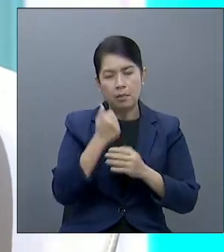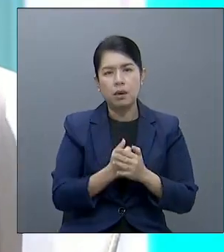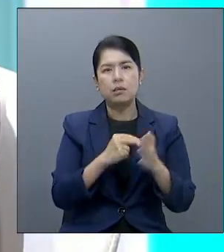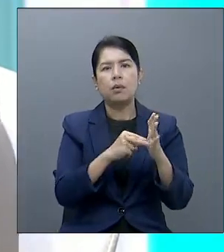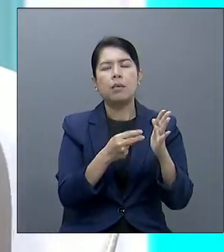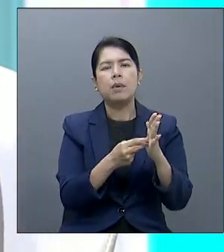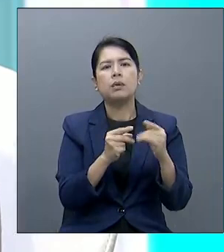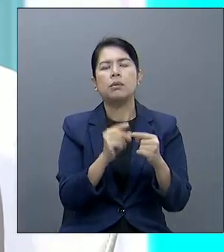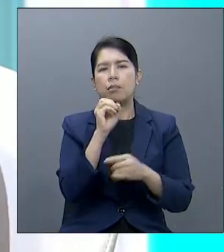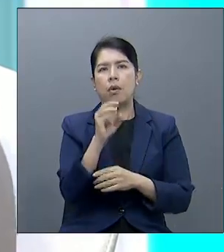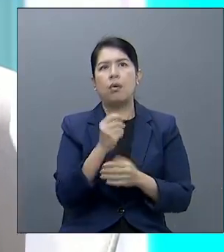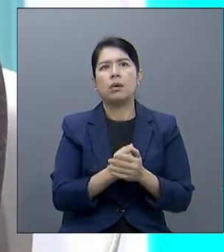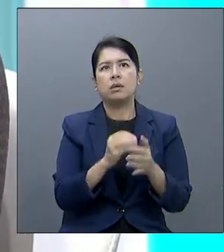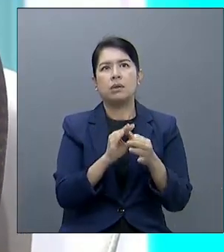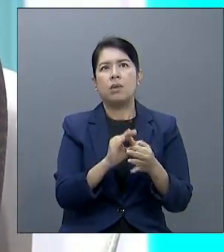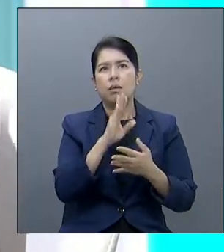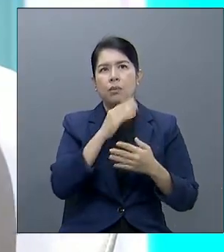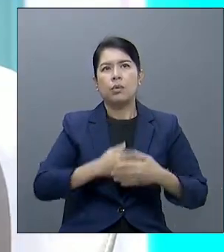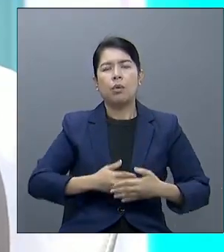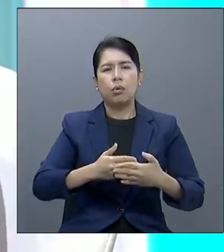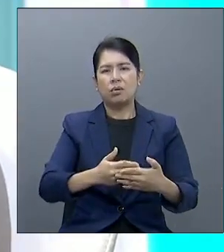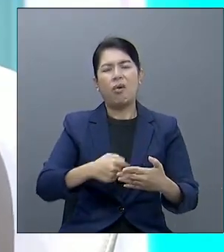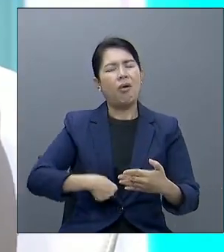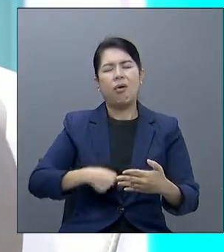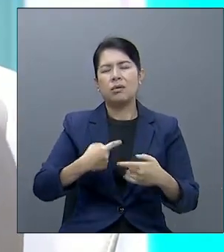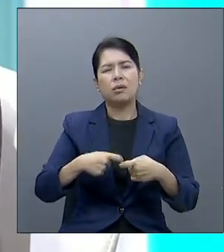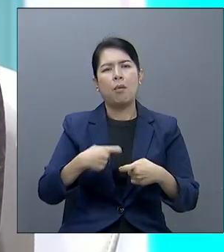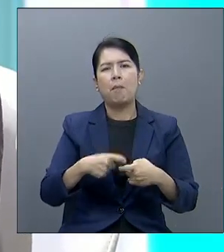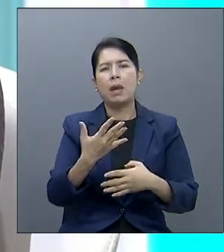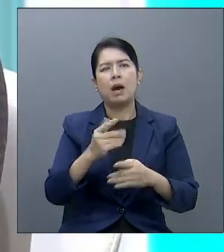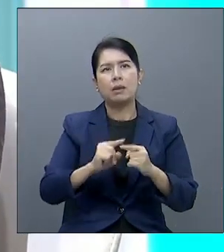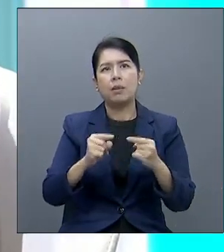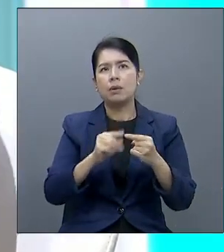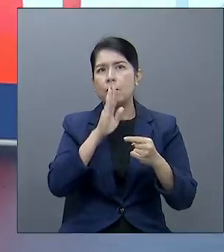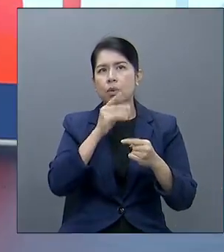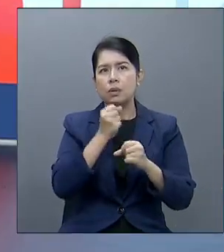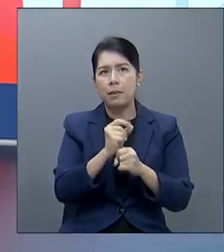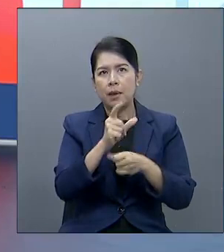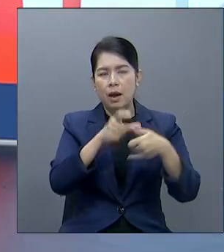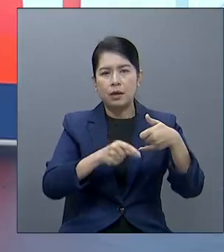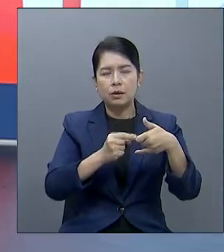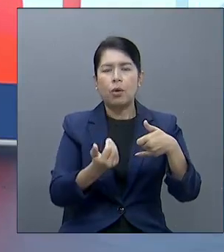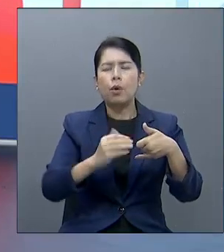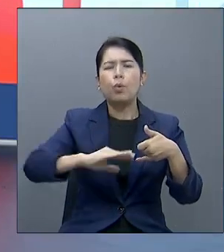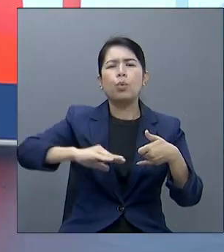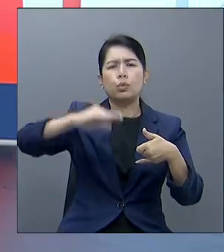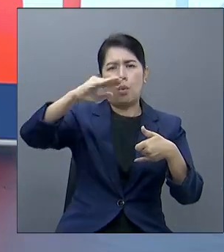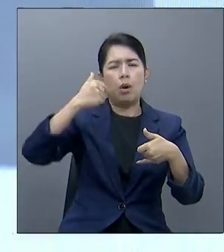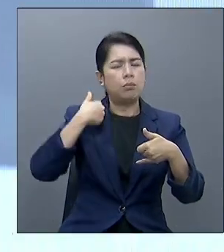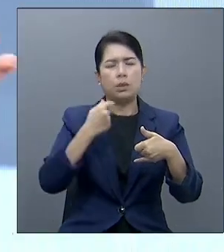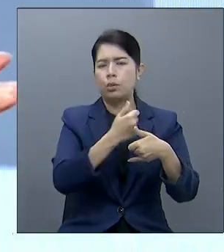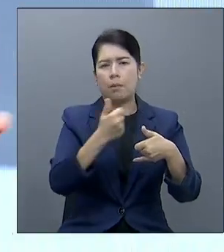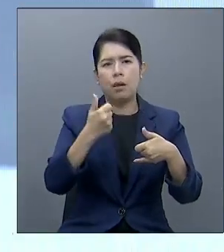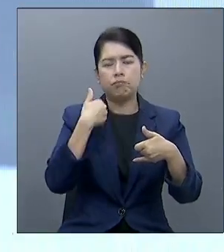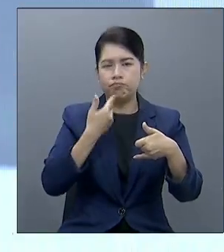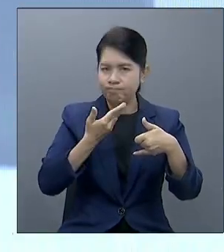าจารย์ท่านหนึ่งเคยบอกว่าเรื่องทองไม่ได้ยากเรื่องที่ทำให้เด็กโตขึ้นมาต่างหากที่ยากกว่า ใช่แล้วนี่คือประเด็นสำคัญเลยนะคะยังไงก็ฝ